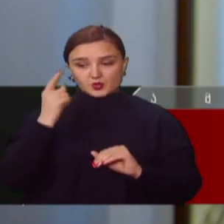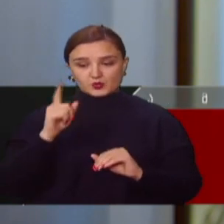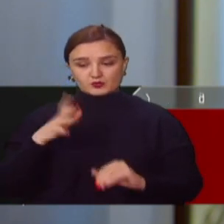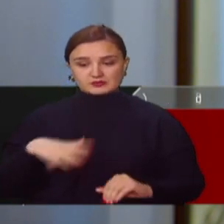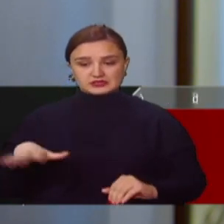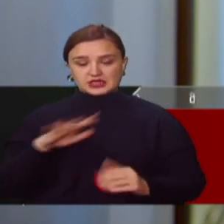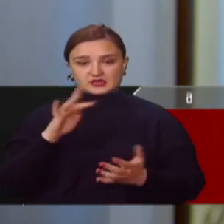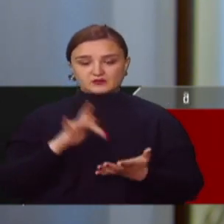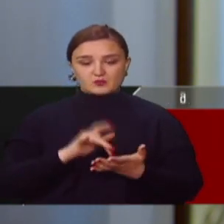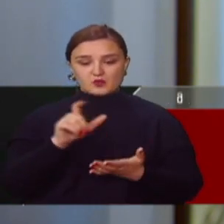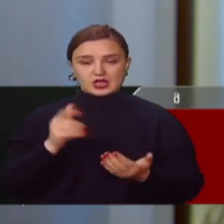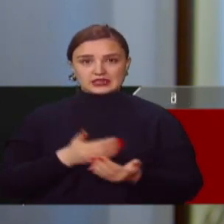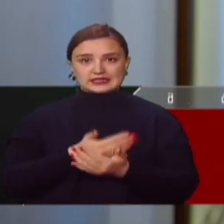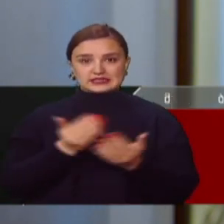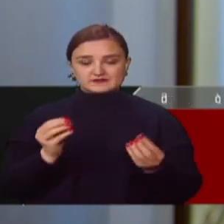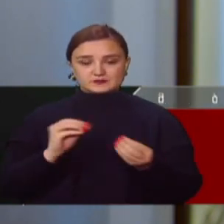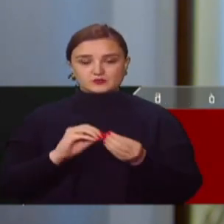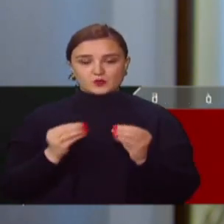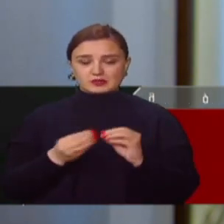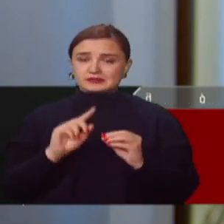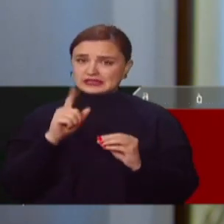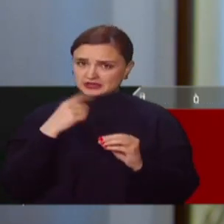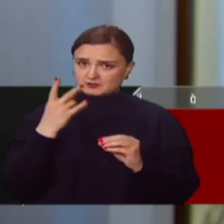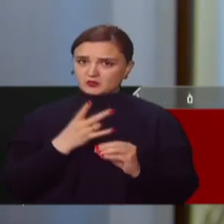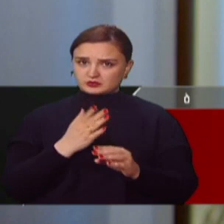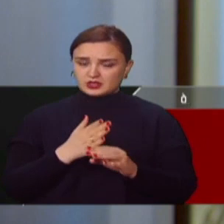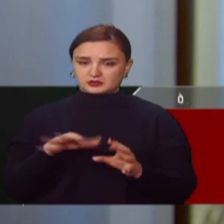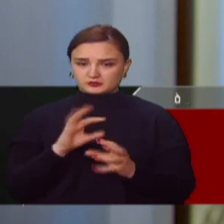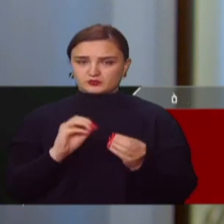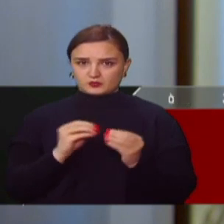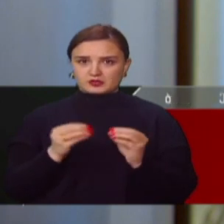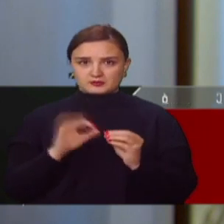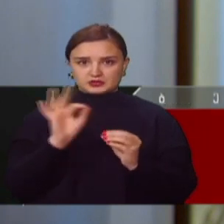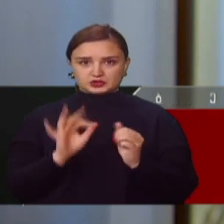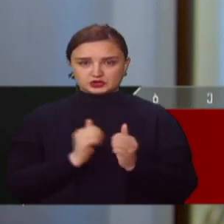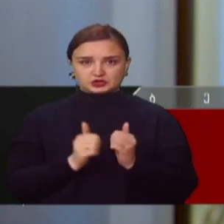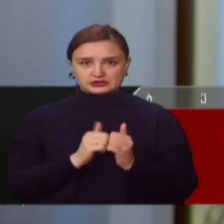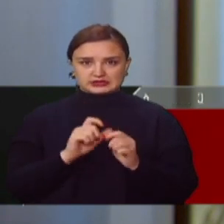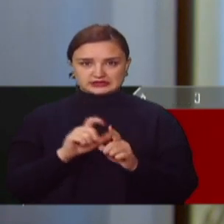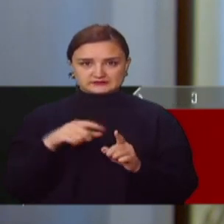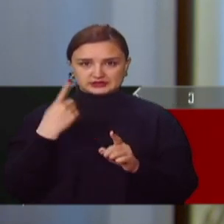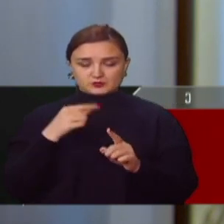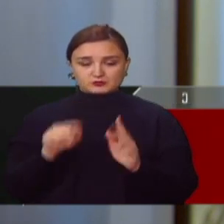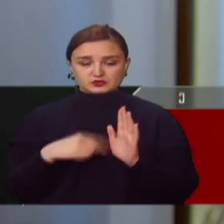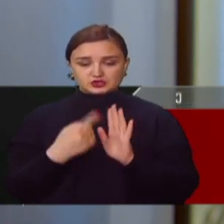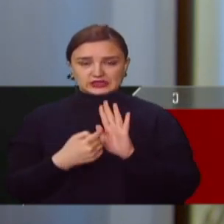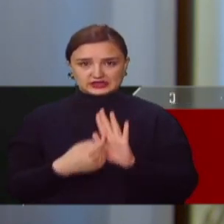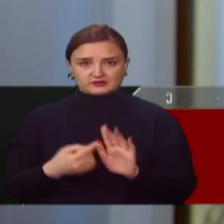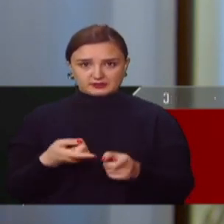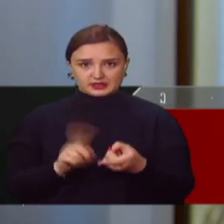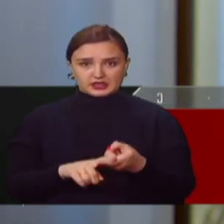საქართველოს მოქალაქისთვის ის პრობლემები, რაც არის და რაც მე მაწუხებს, სხვა შორის ამაზე ხშირად საუბრობ და ჩემი კითხვები ზუსტად ამას ეხება, რომ აი